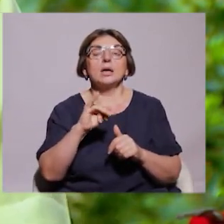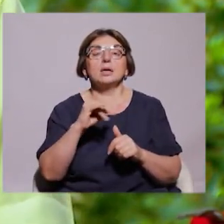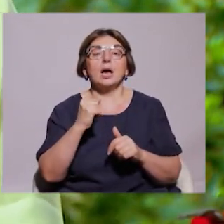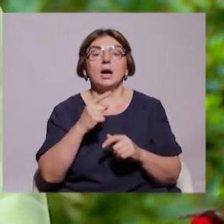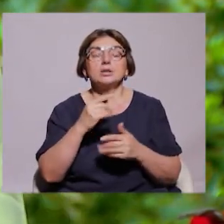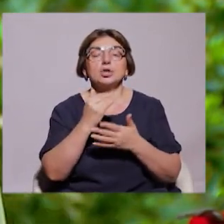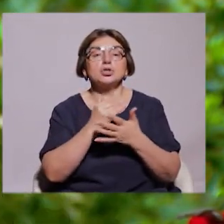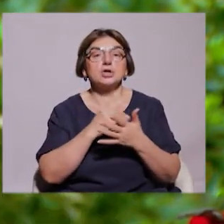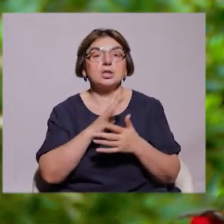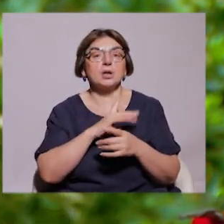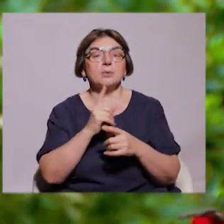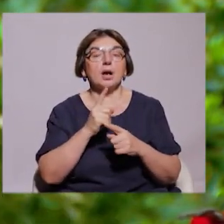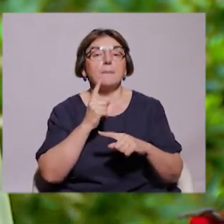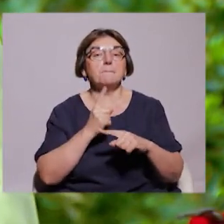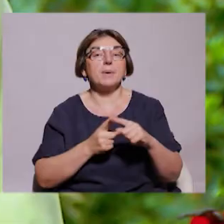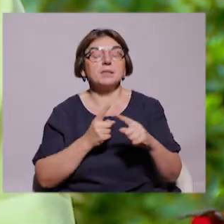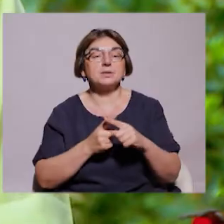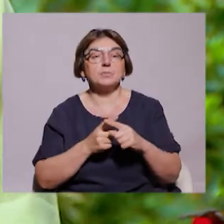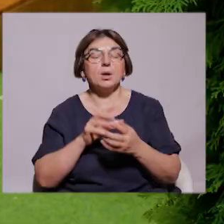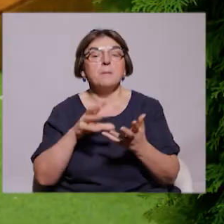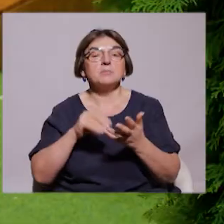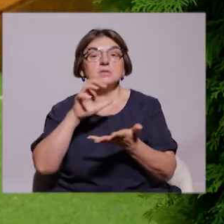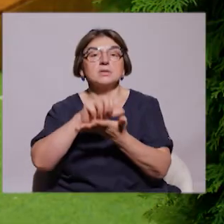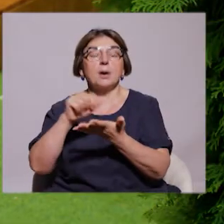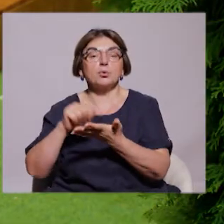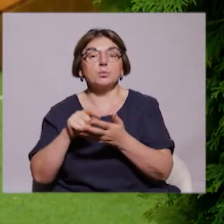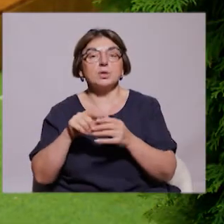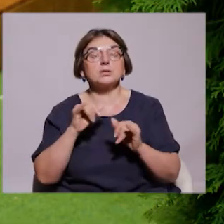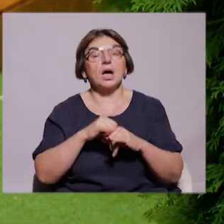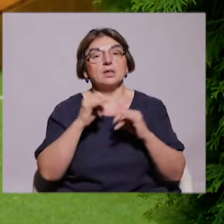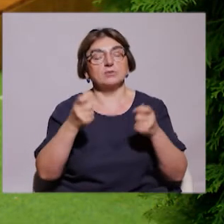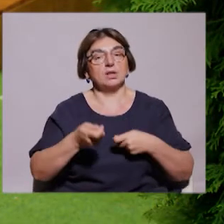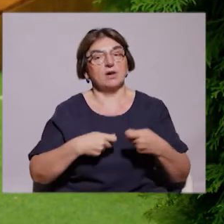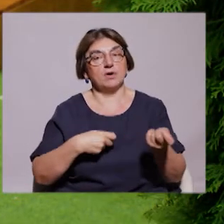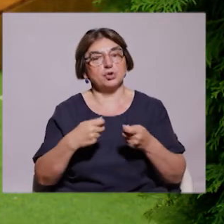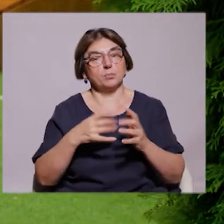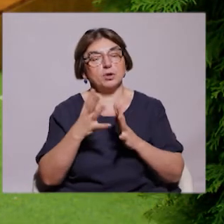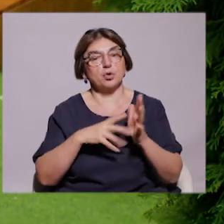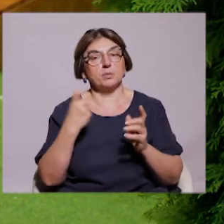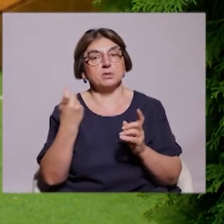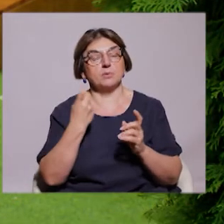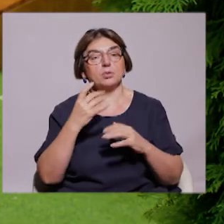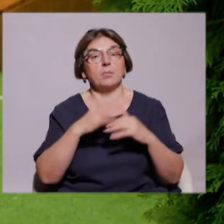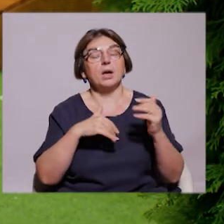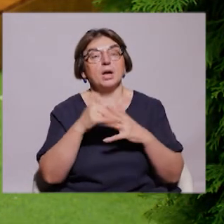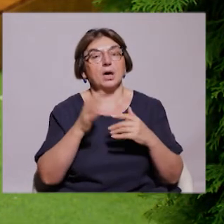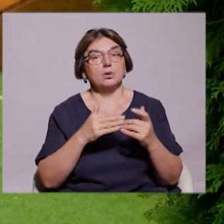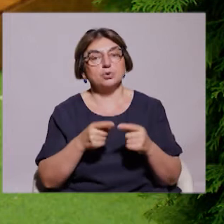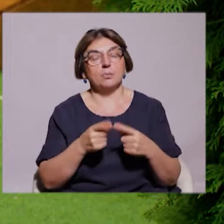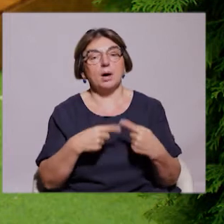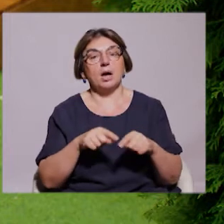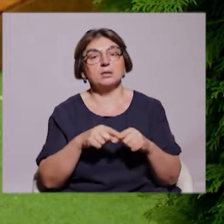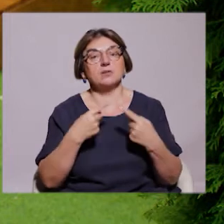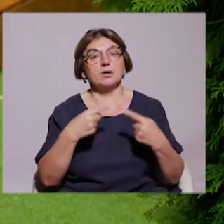განვითარდა ვაჭრობა, მეურნეობა, ხელოსნობა და ასევე სხვა ხალხები გაეცნენ ბერძნულ კულტურას. თვითონ